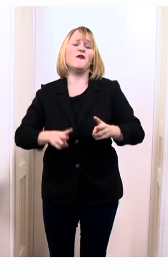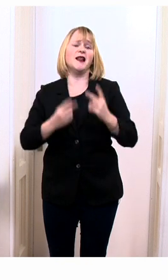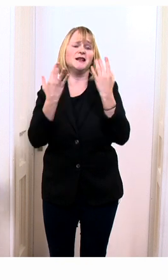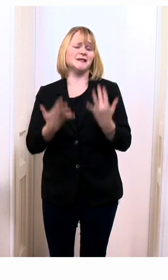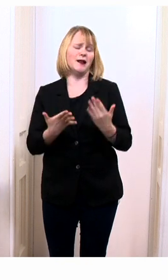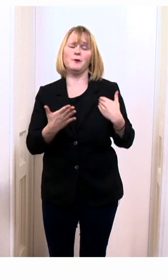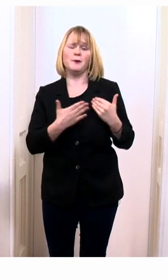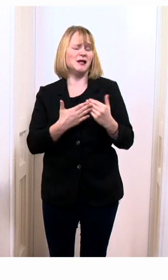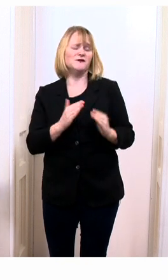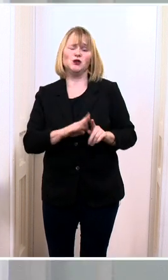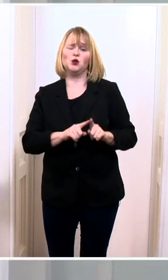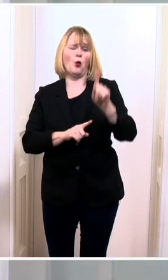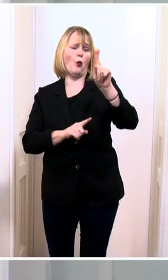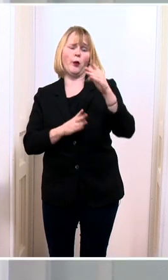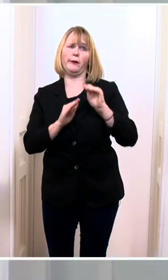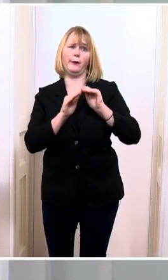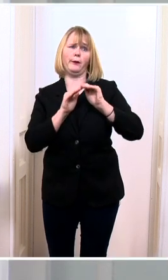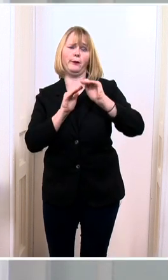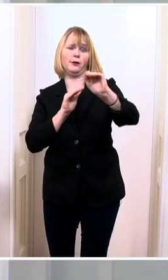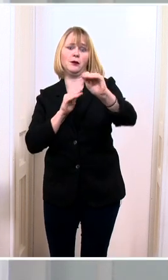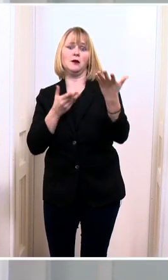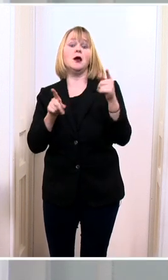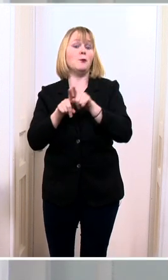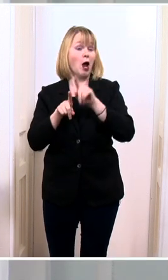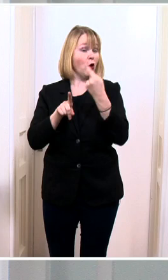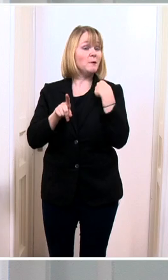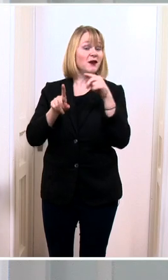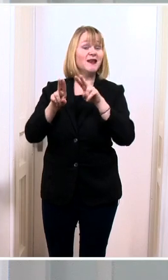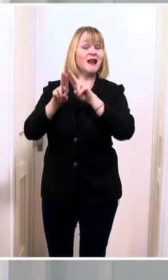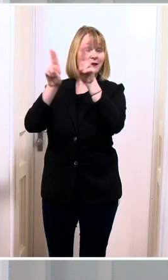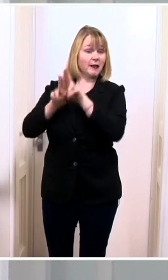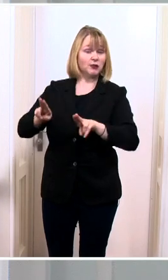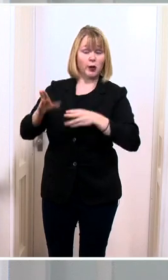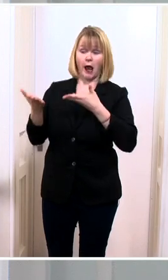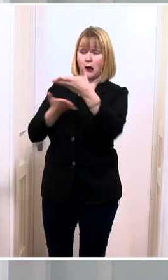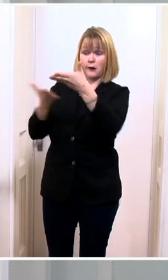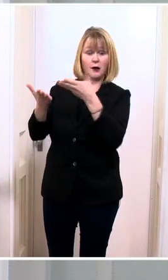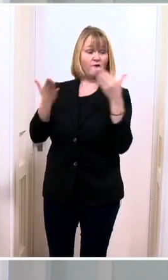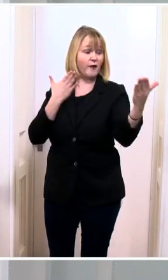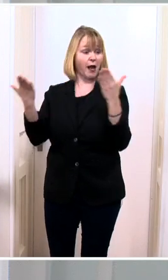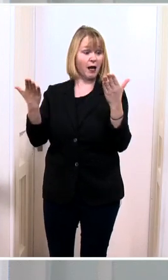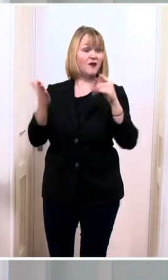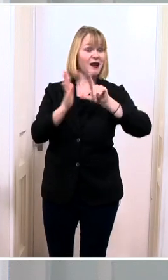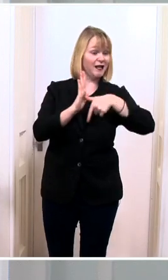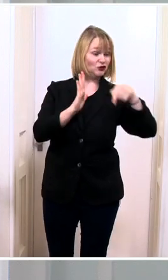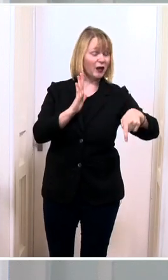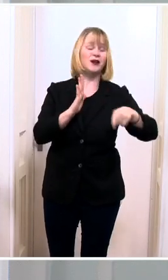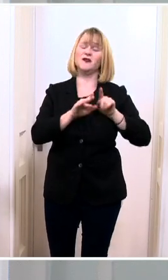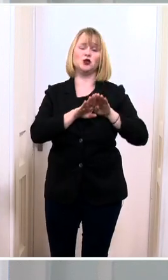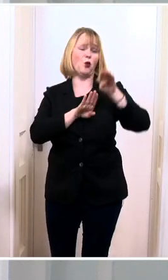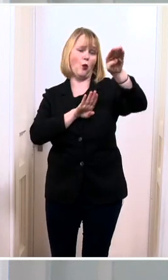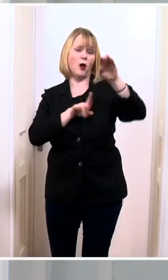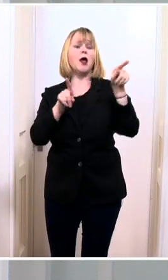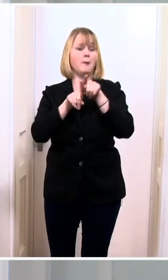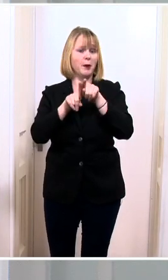zu hohen Niveau. Dies auch im internationalen Vergleich. Deshalb hat die Regierung beschlossen, die